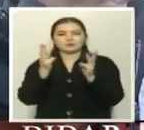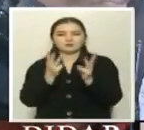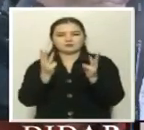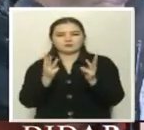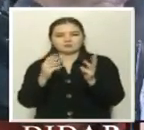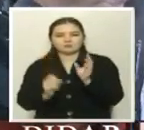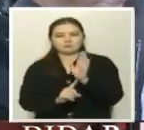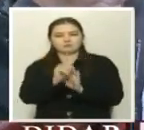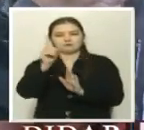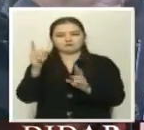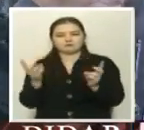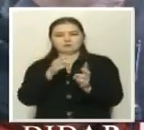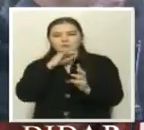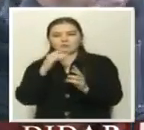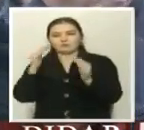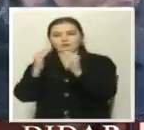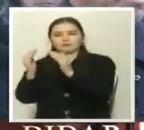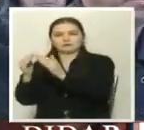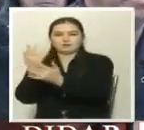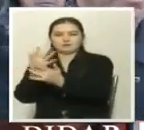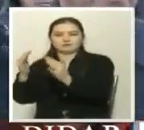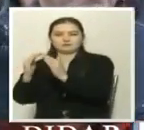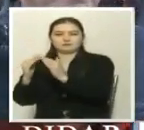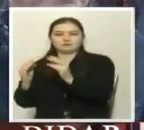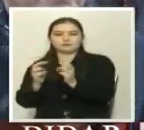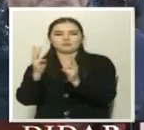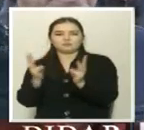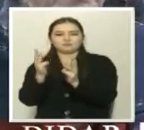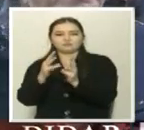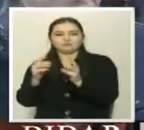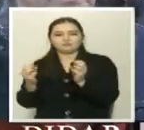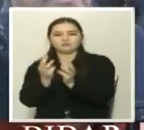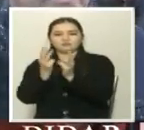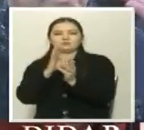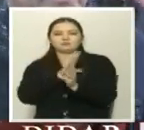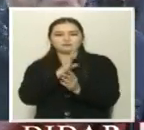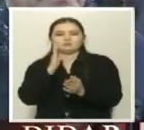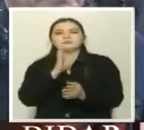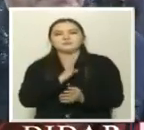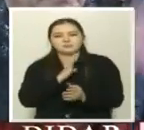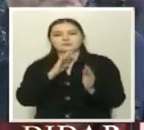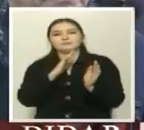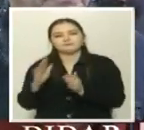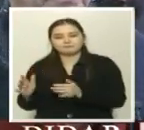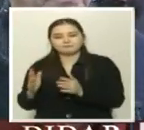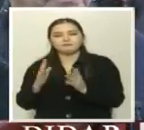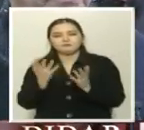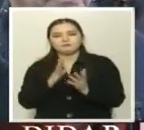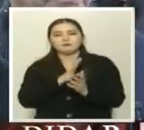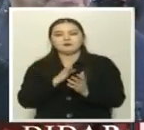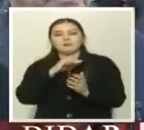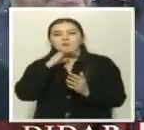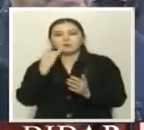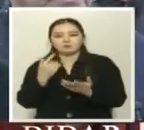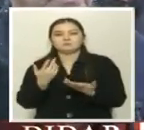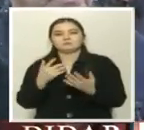рет. Енді оның қалғы өзіміз жүгіріп жүріп сөндіргеніміз бар. Жаңағы мына өрт сөндірушілер келгендері болды. Сонда